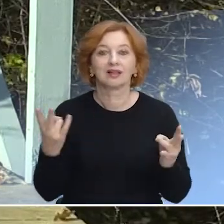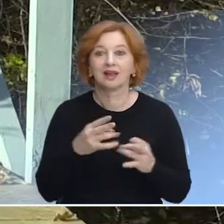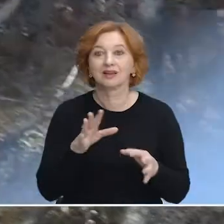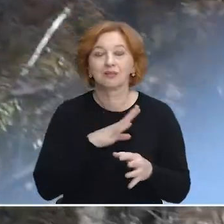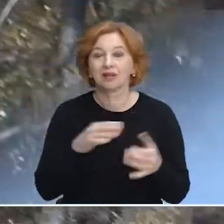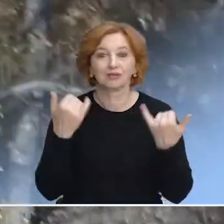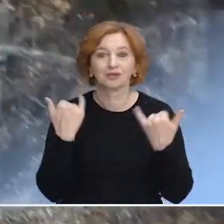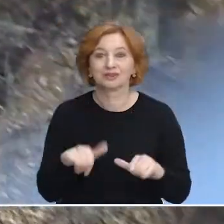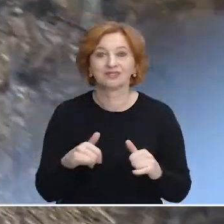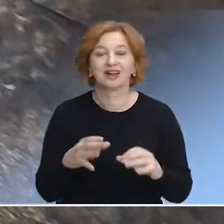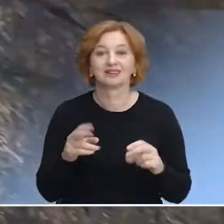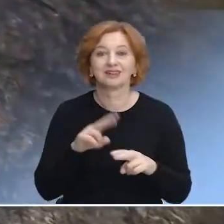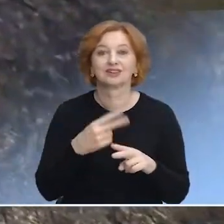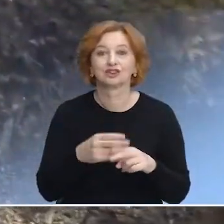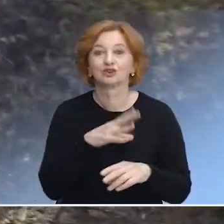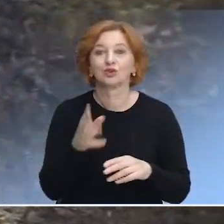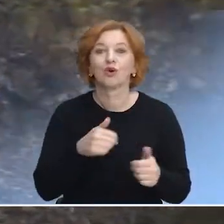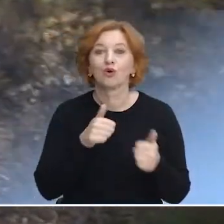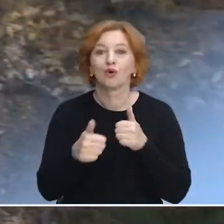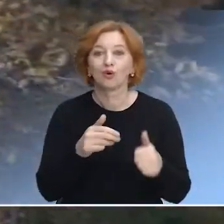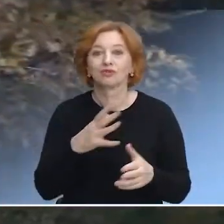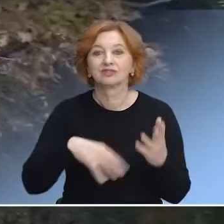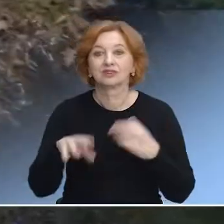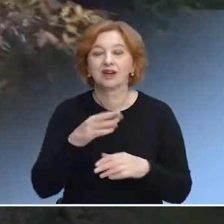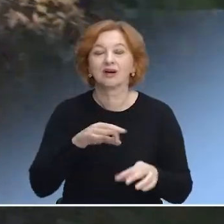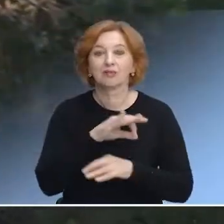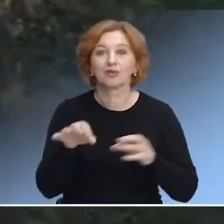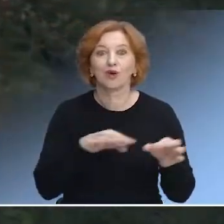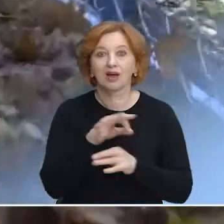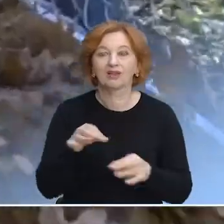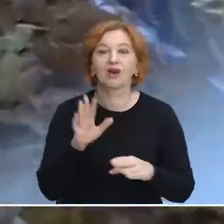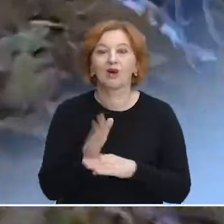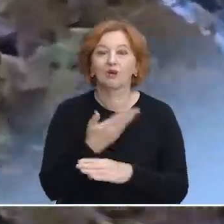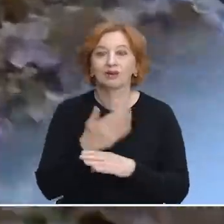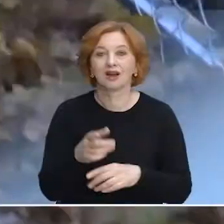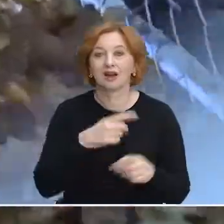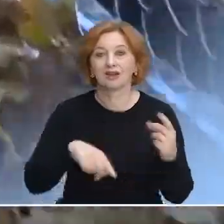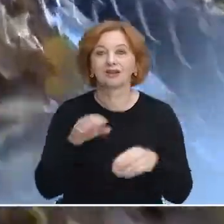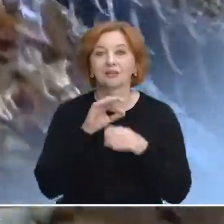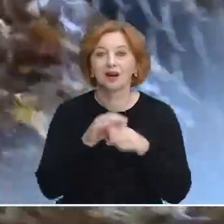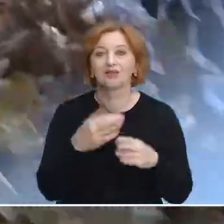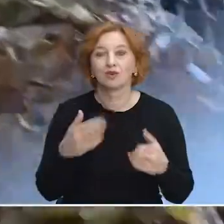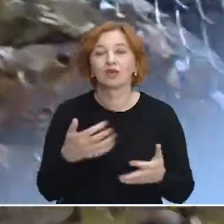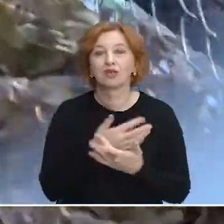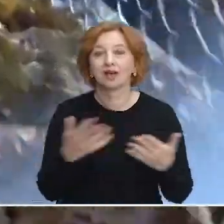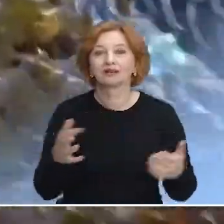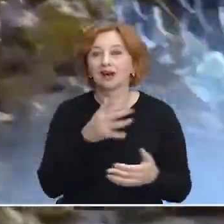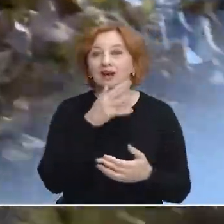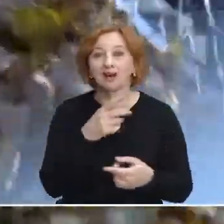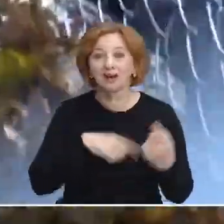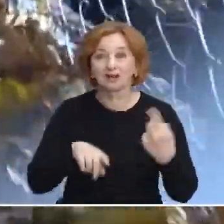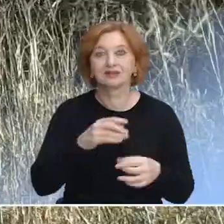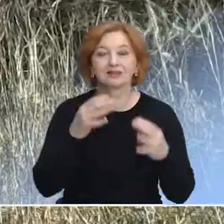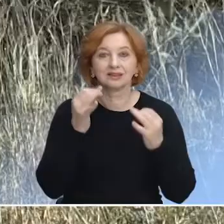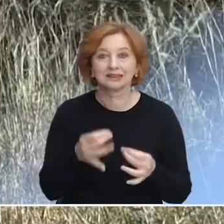честное слово. Постепенно появилось новое покрытие. Работы велись согласно установленным графикам. Несмотря на сложности, которые возникали во время ремонта, в